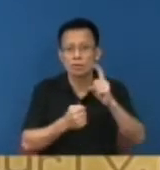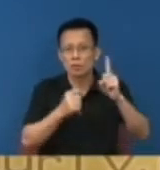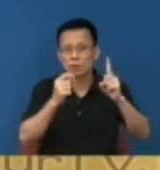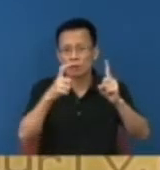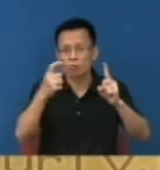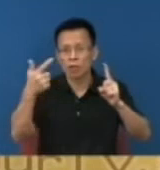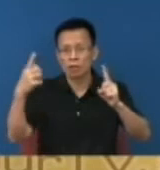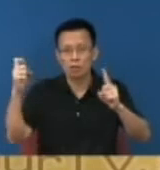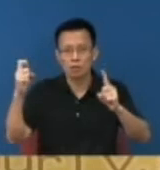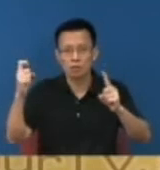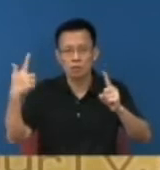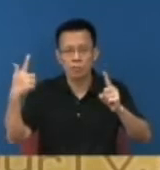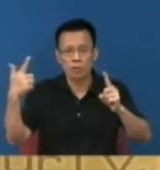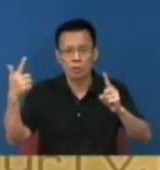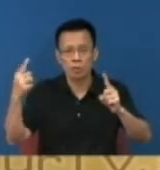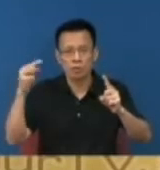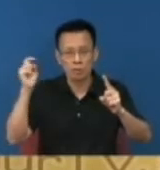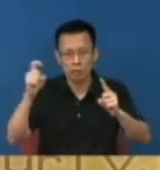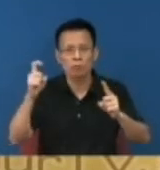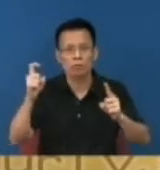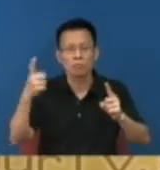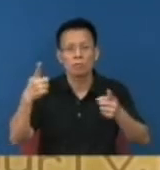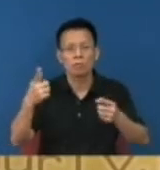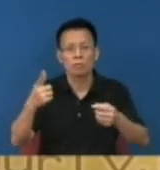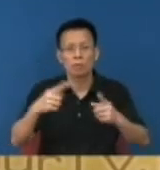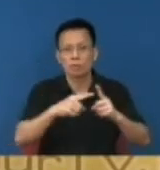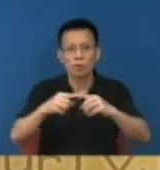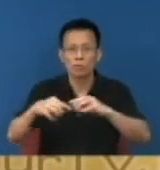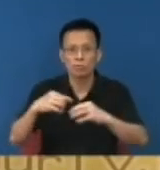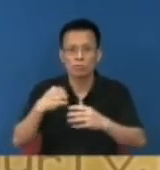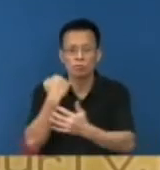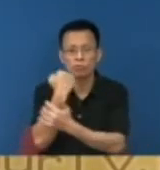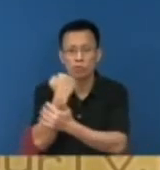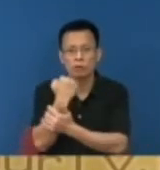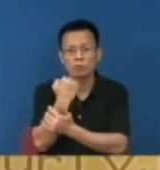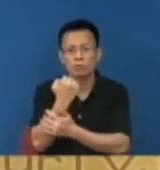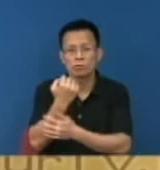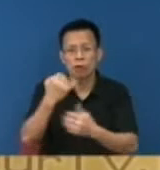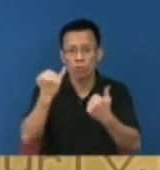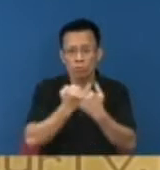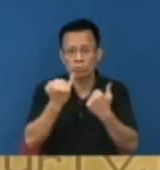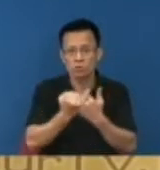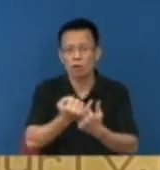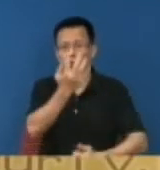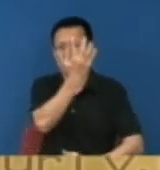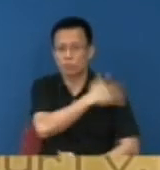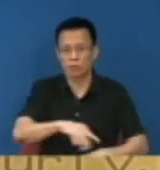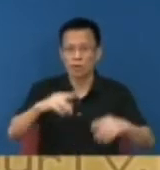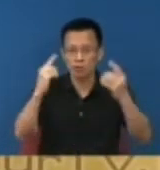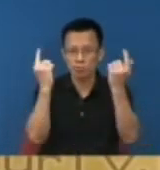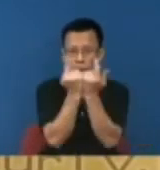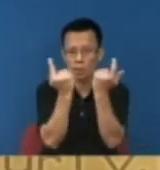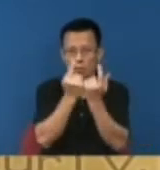候，喺八九民運嘅初期，學生唔理呢一個北京市委的禁